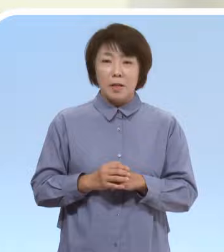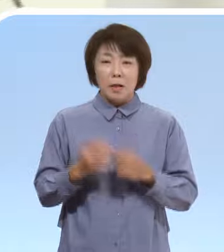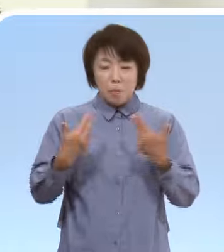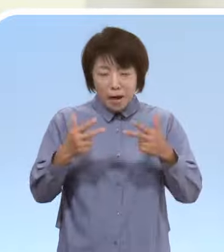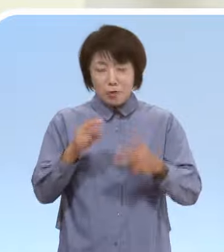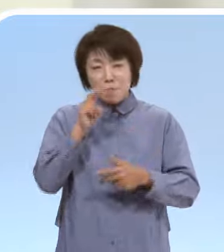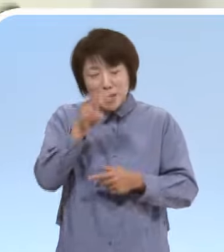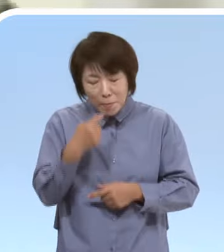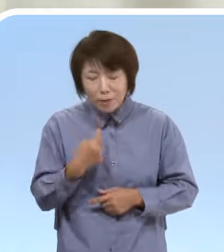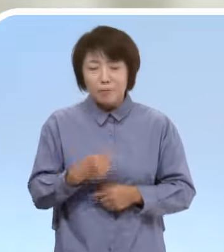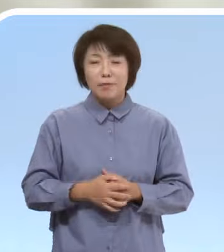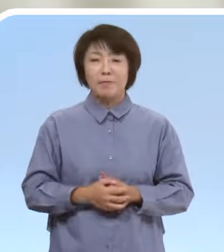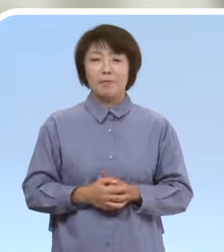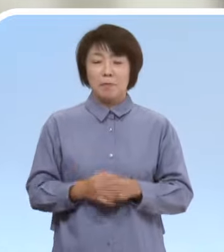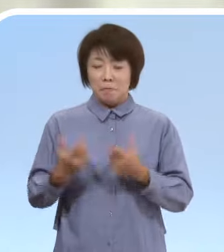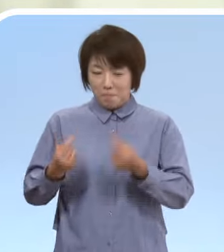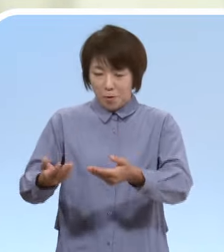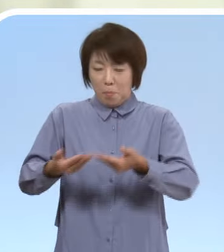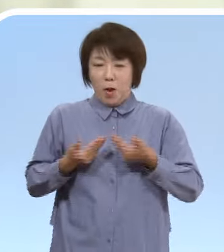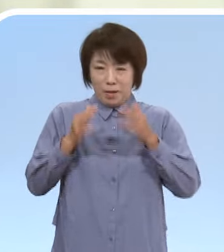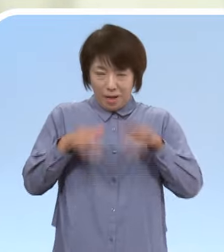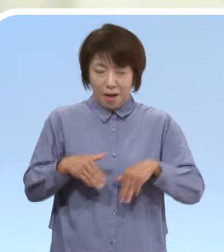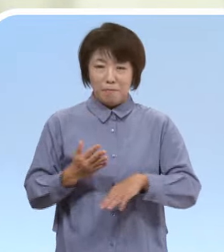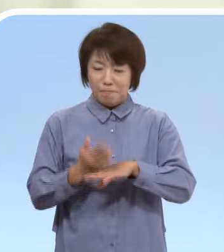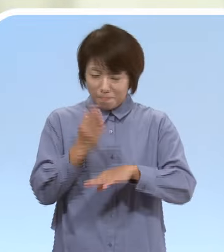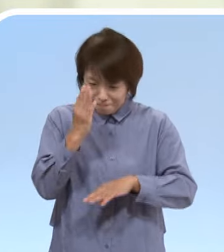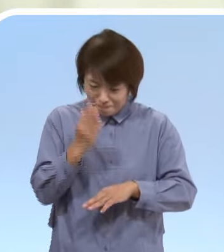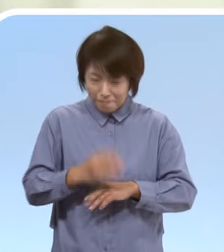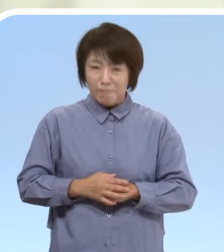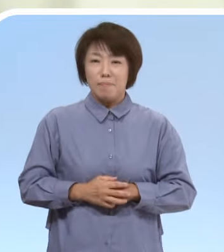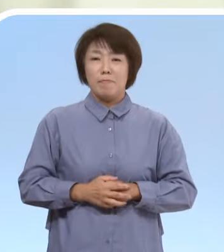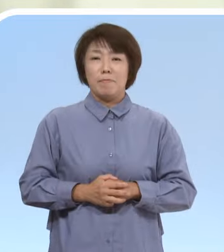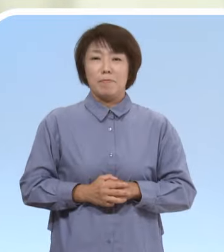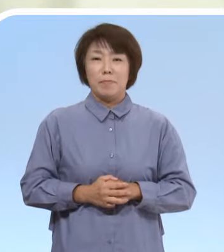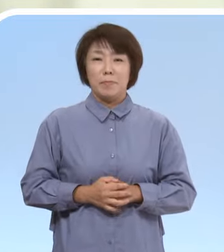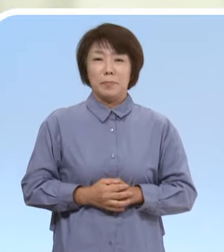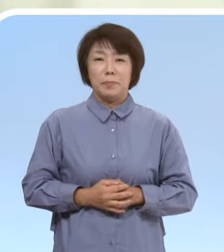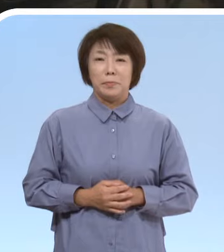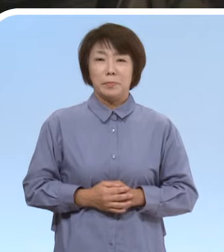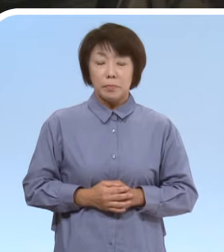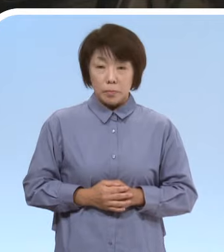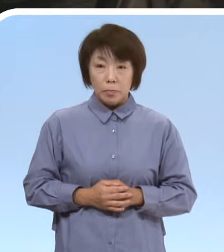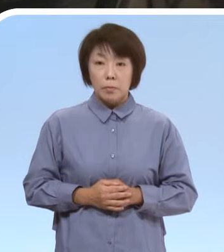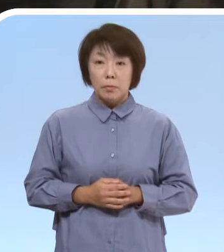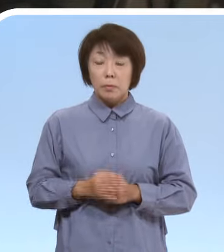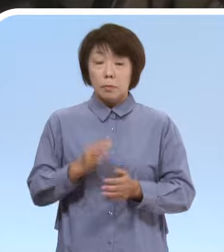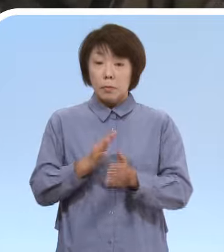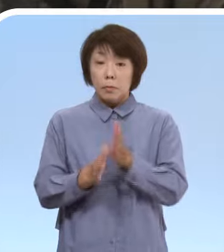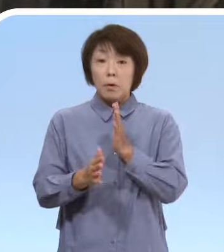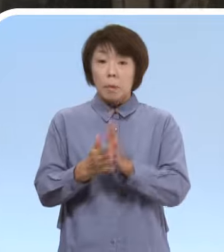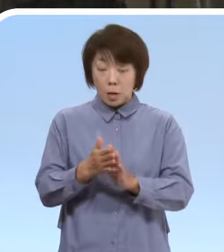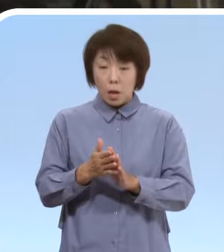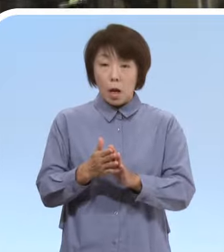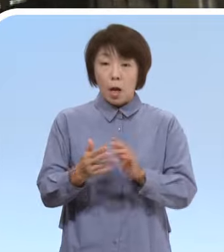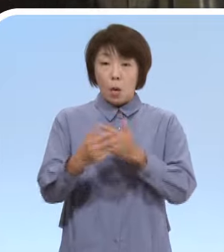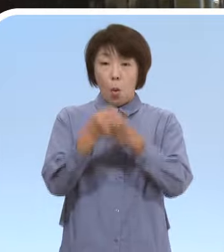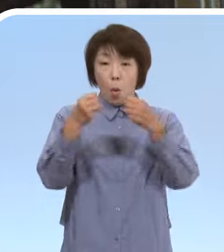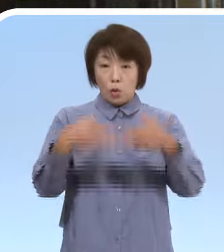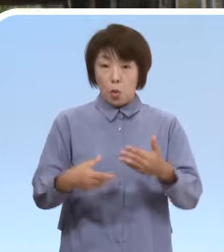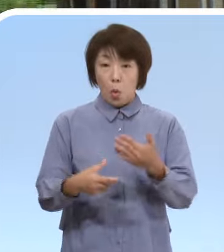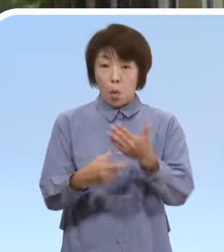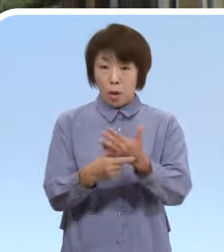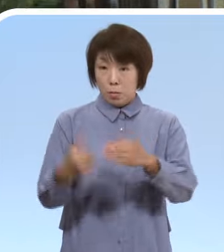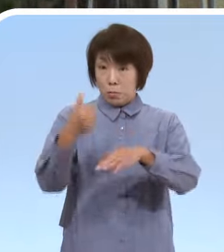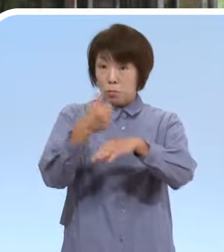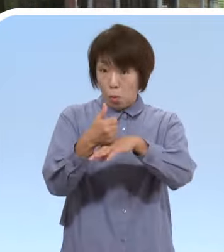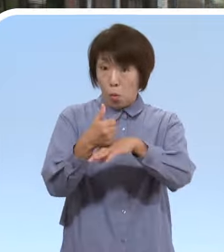毎週見てます。 しかと受け取りました。ありがとうございます、はい、 ありがとうございます。 改めてですけど、北条鉄道ステーション